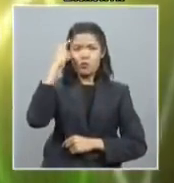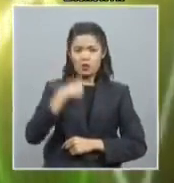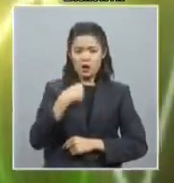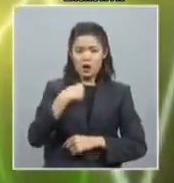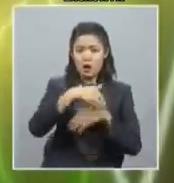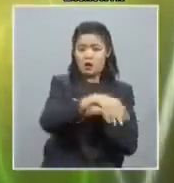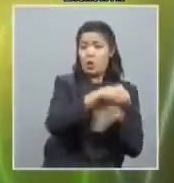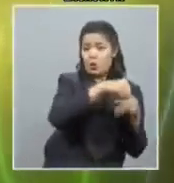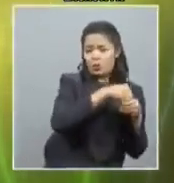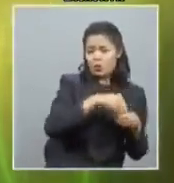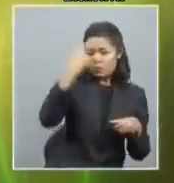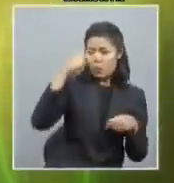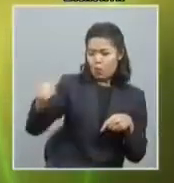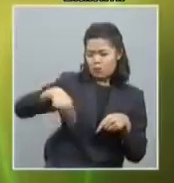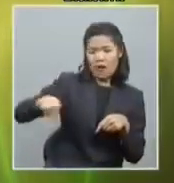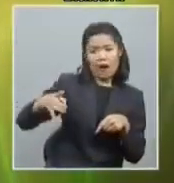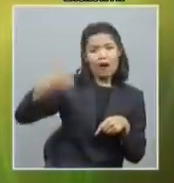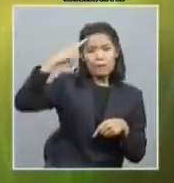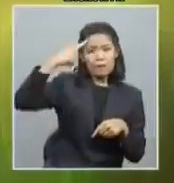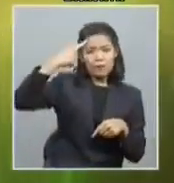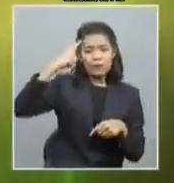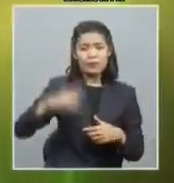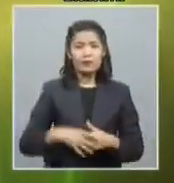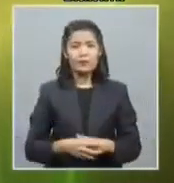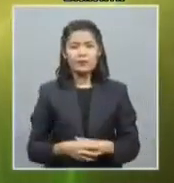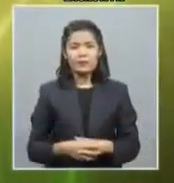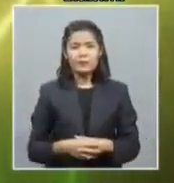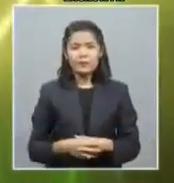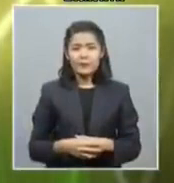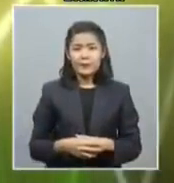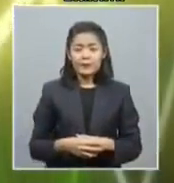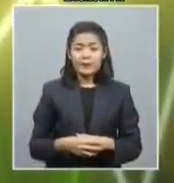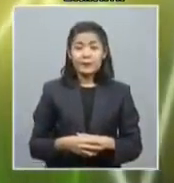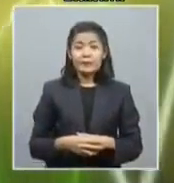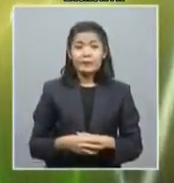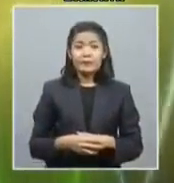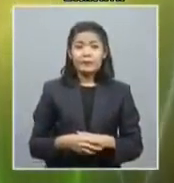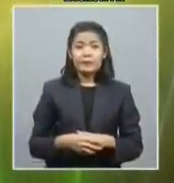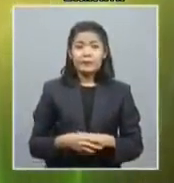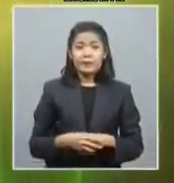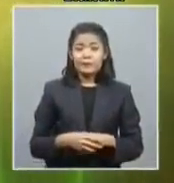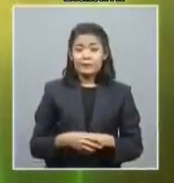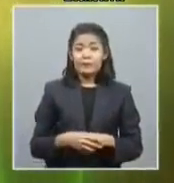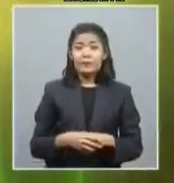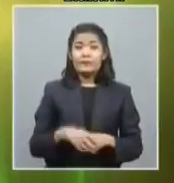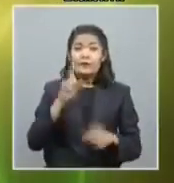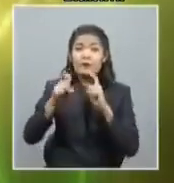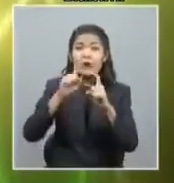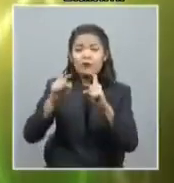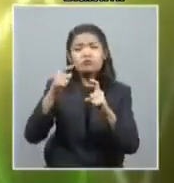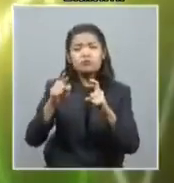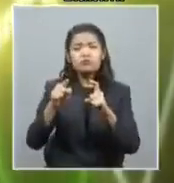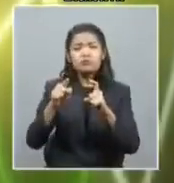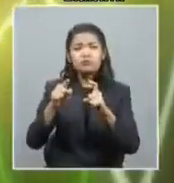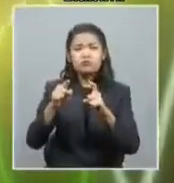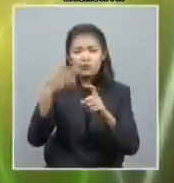างนอกเราก็ไม่รู้รายละเอียดมันได้แต่ฟังข้าวซึ่งว่าตัวมันหนูข้าวมันตื้อมั่งไงถ้ามันเลวหนูข้าวมันตื้อมั่งตัวไม่เอง